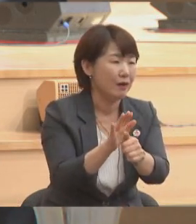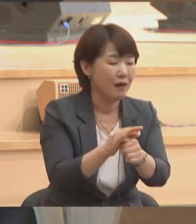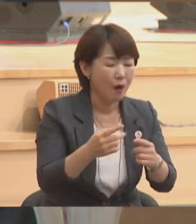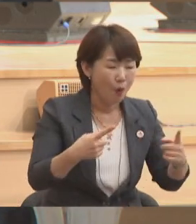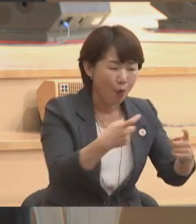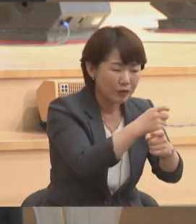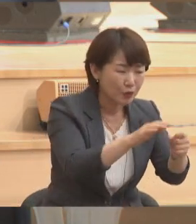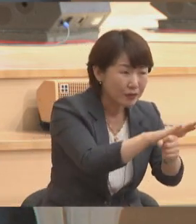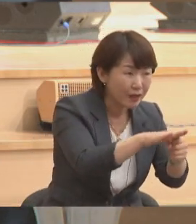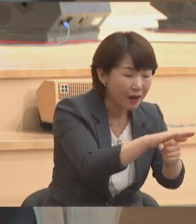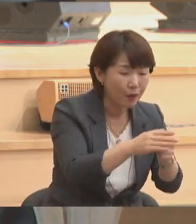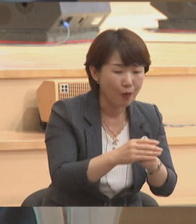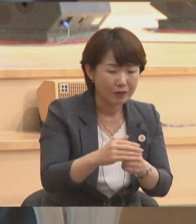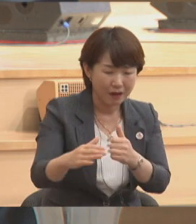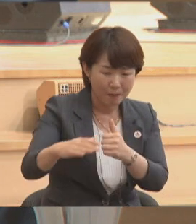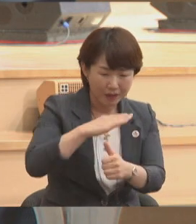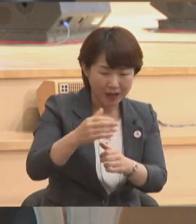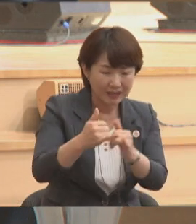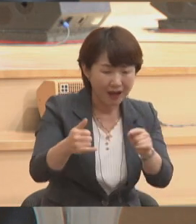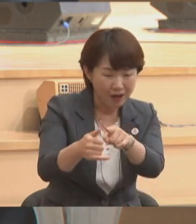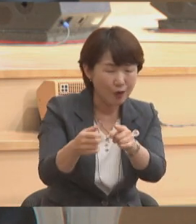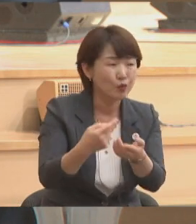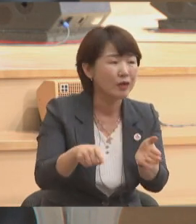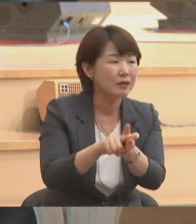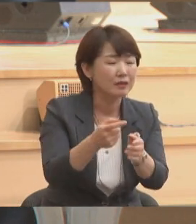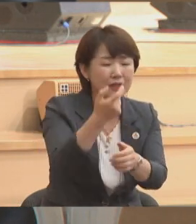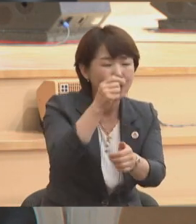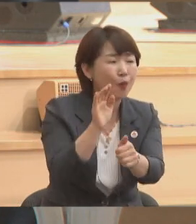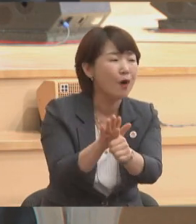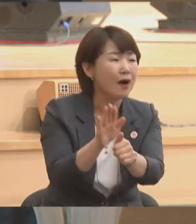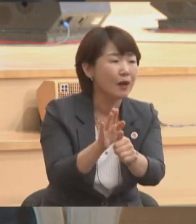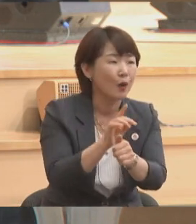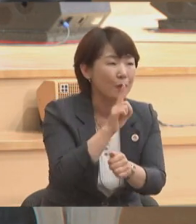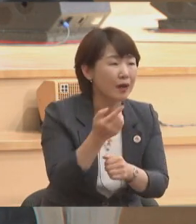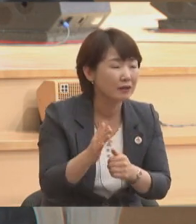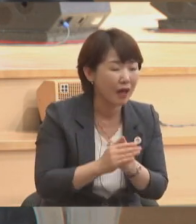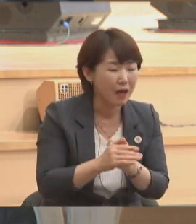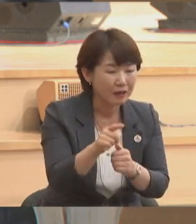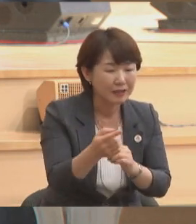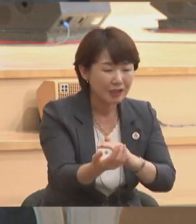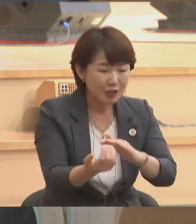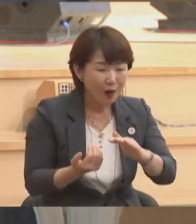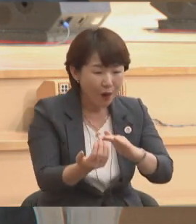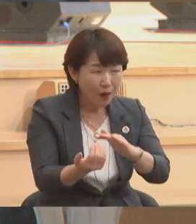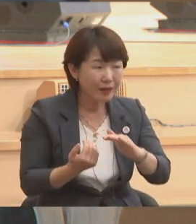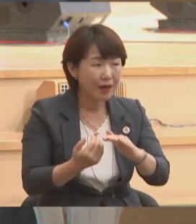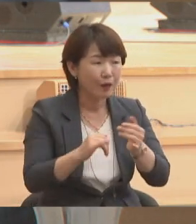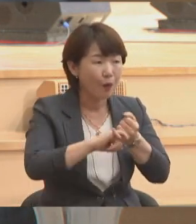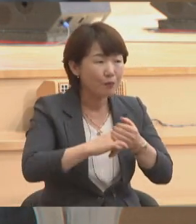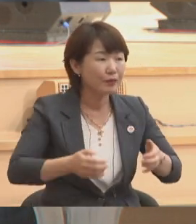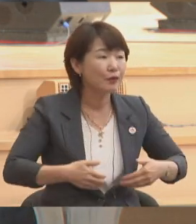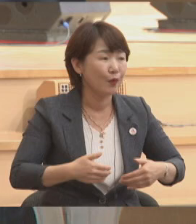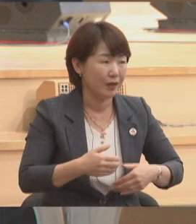사랑하고 박해하는 자를 위해 기도하라 했는데 그걸 하려면 먼저 전제되어야 되는 게 있죠. 그게 뭐예요?